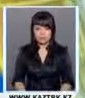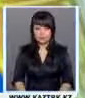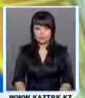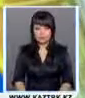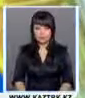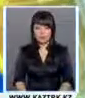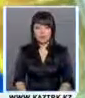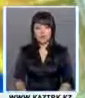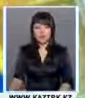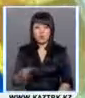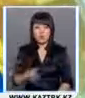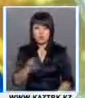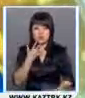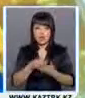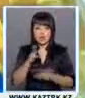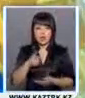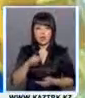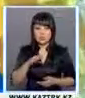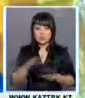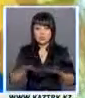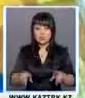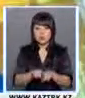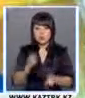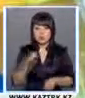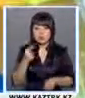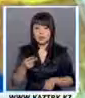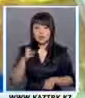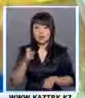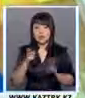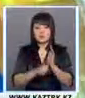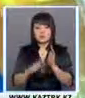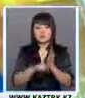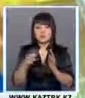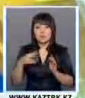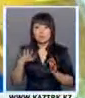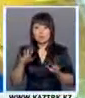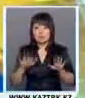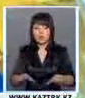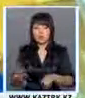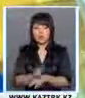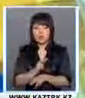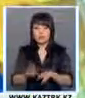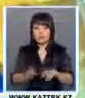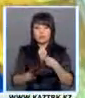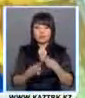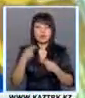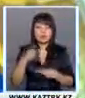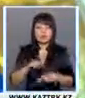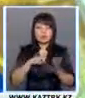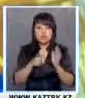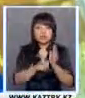Ел жаңалықтары. Ақмола облысындағы Гранитный кентінде орналасқан ЕЦ-166-25 түзету мекемесінде жазасын өтеп жатқан 7